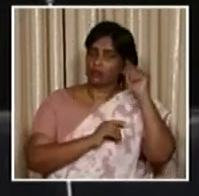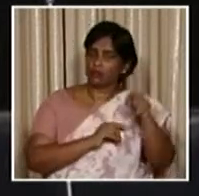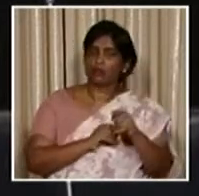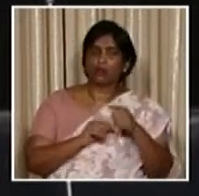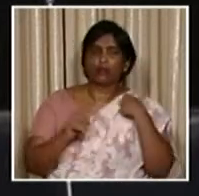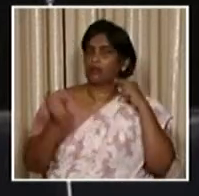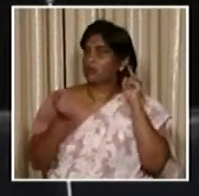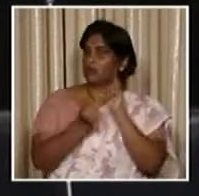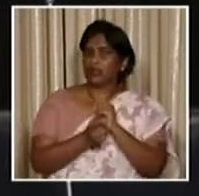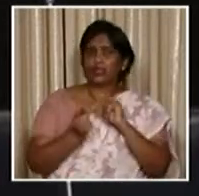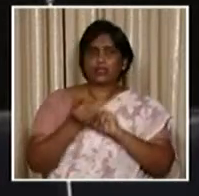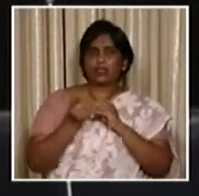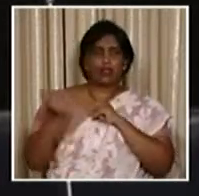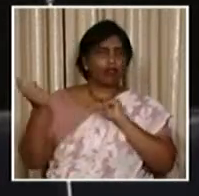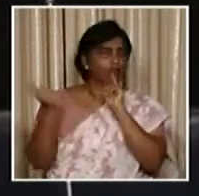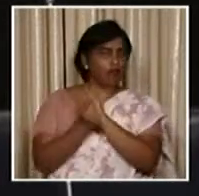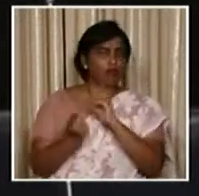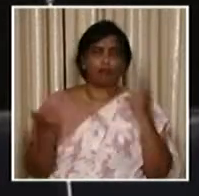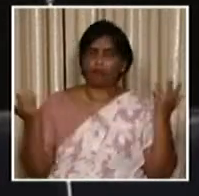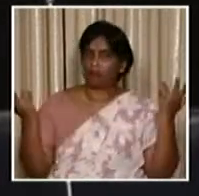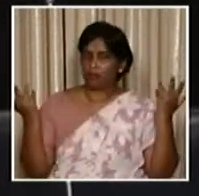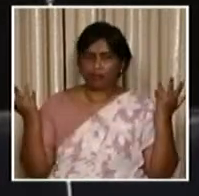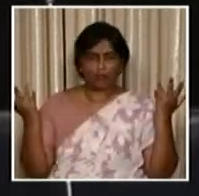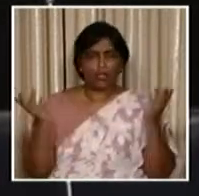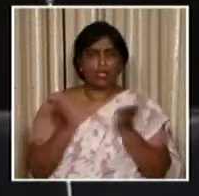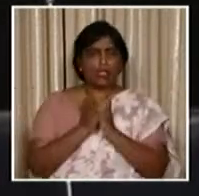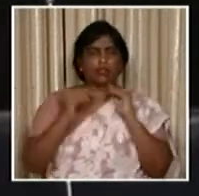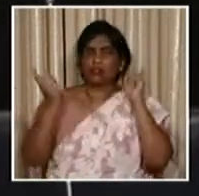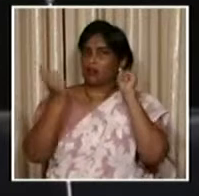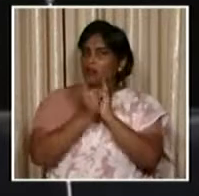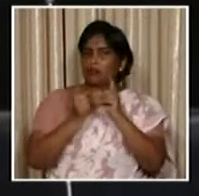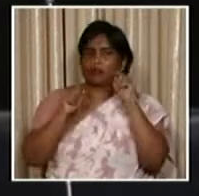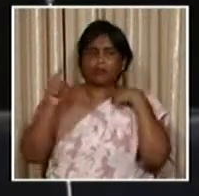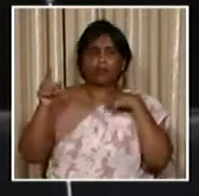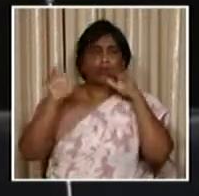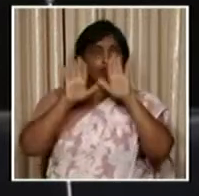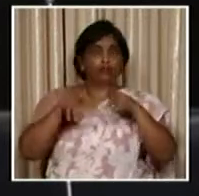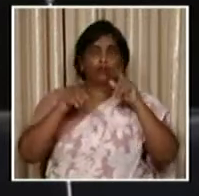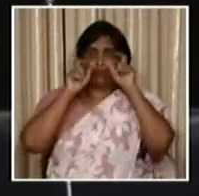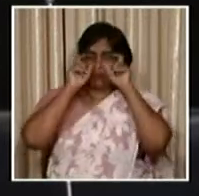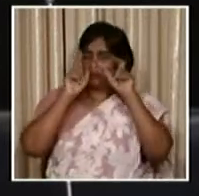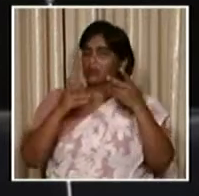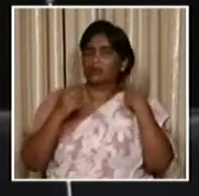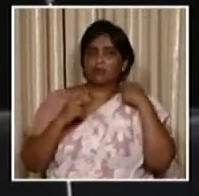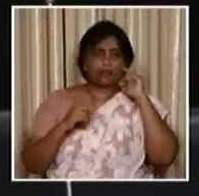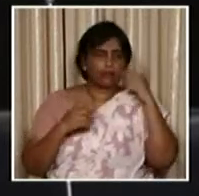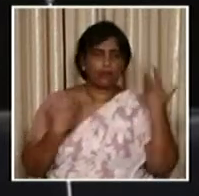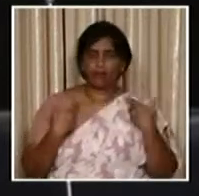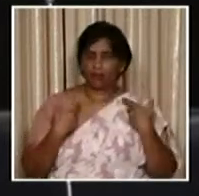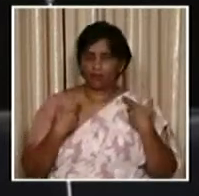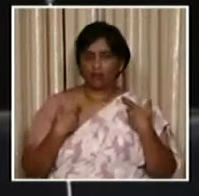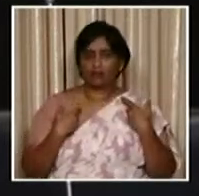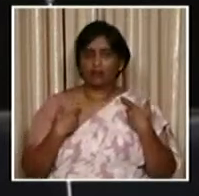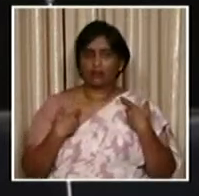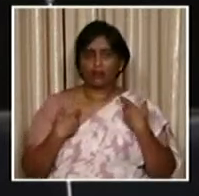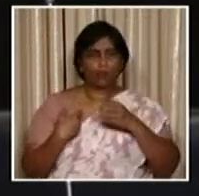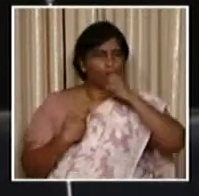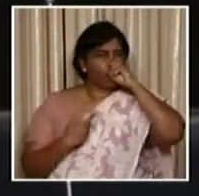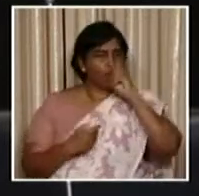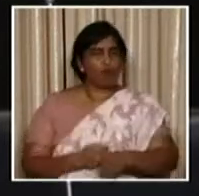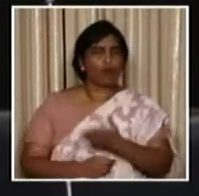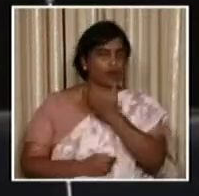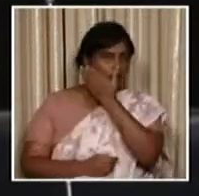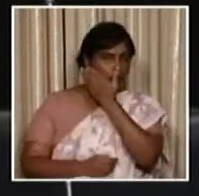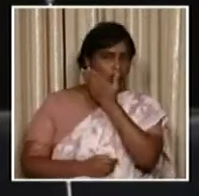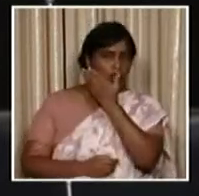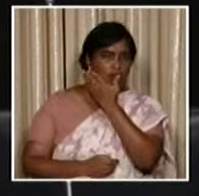කිසිම දවසක සැලේ මට හම්බෙලත් නැහැ. ඉන්දියාවේදී කිසි තැනක සැලේ මම ඉන්න තැනක් දැනගෙන හිටියෙත් නැහැ. මේ පට්ටපල් බොරු